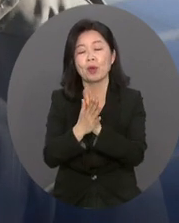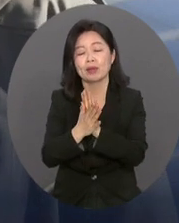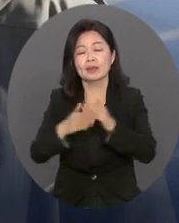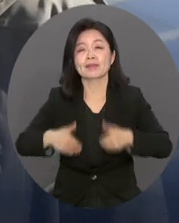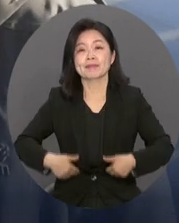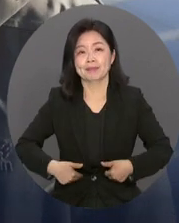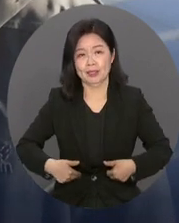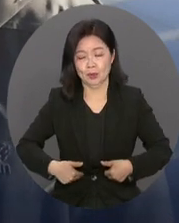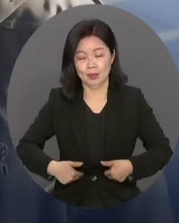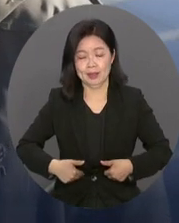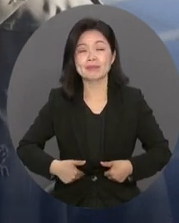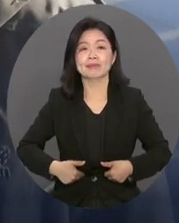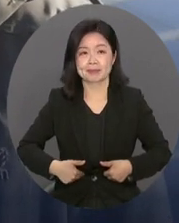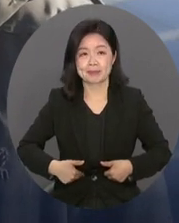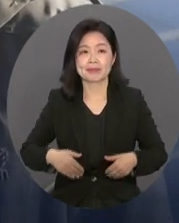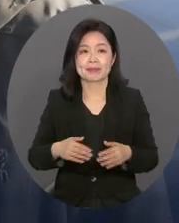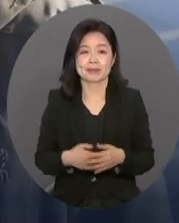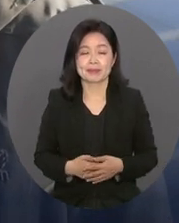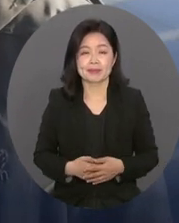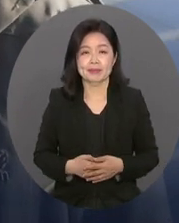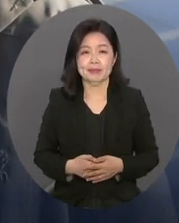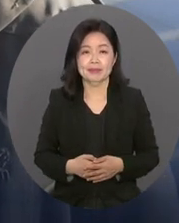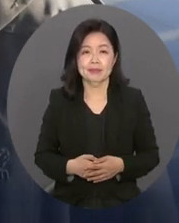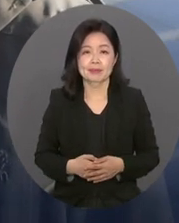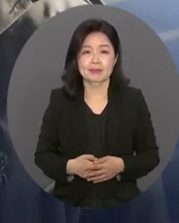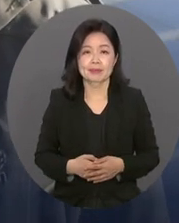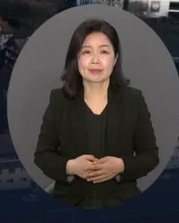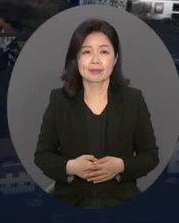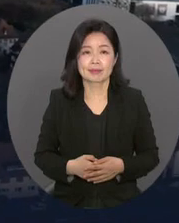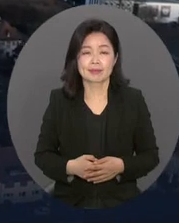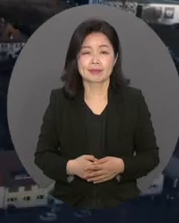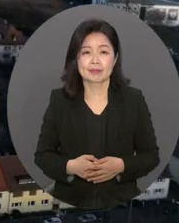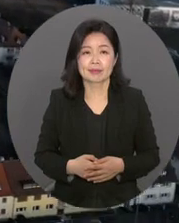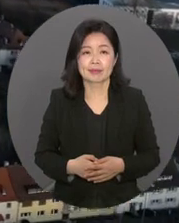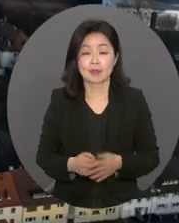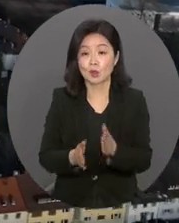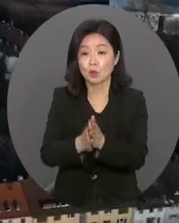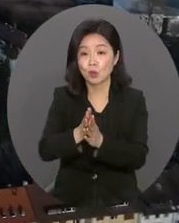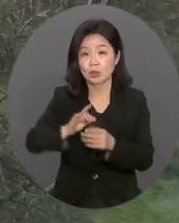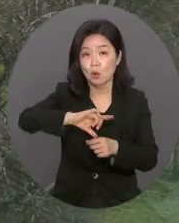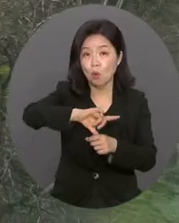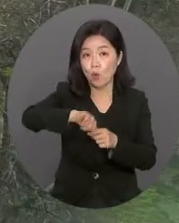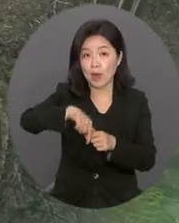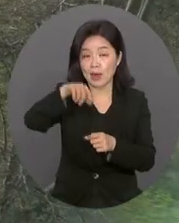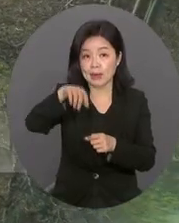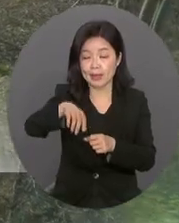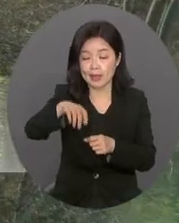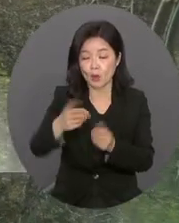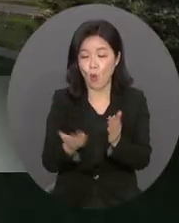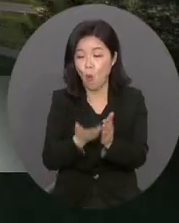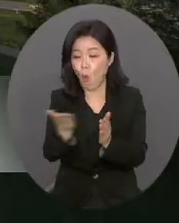gearbeitet. Und auch der Verkehrssektor muss sich ändern. Also es 도심 외곽 10헥타르 면적의